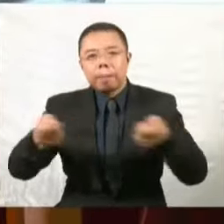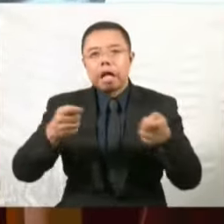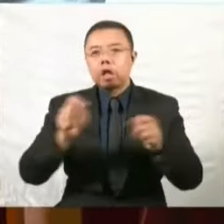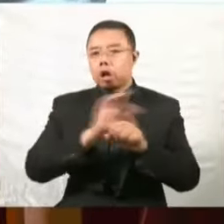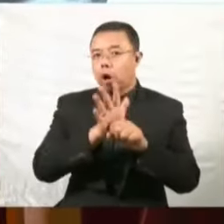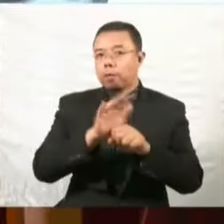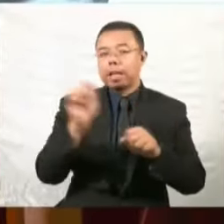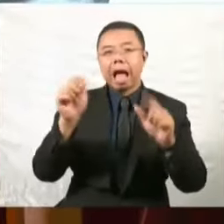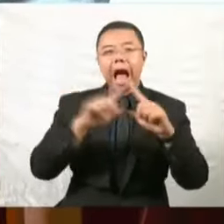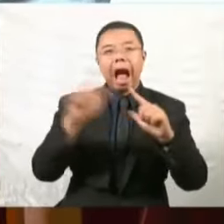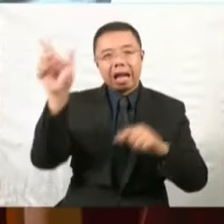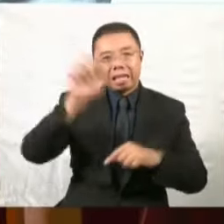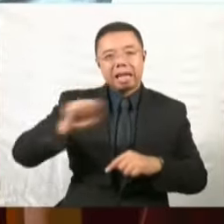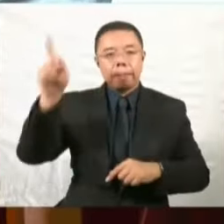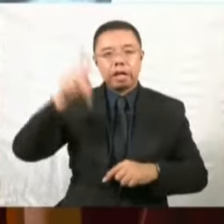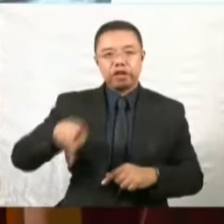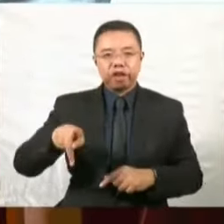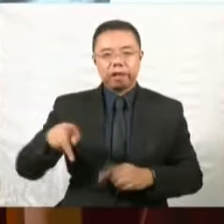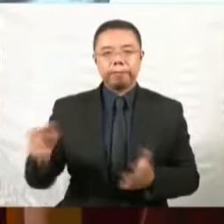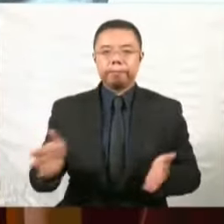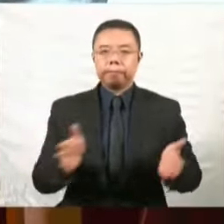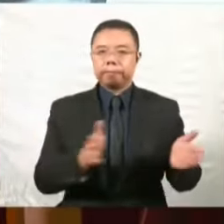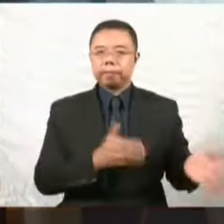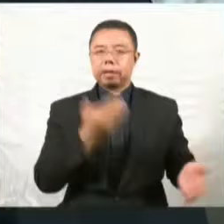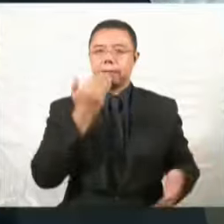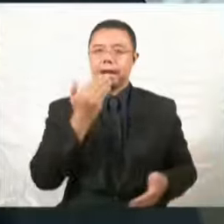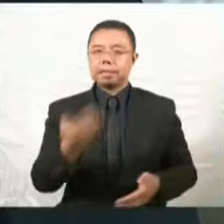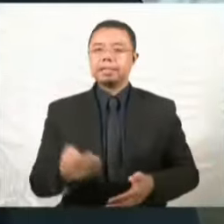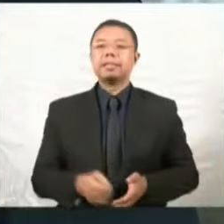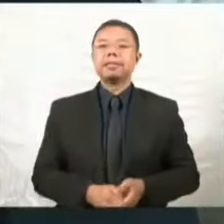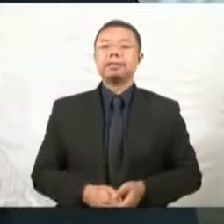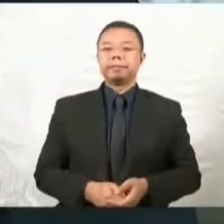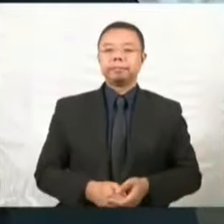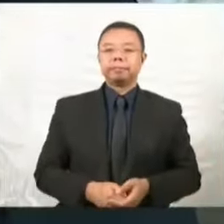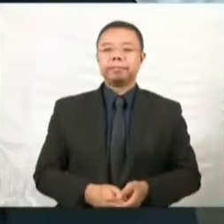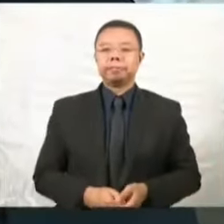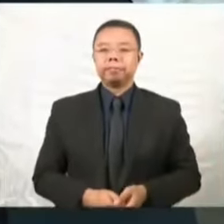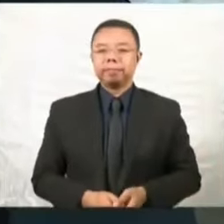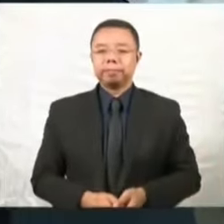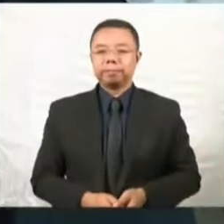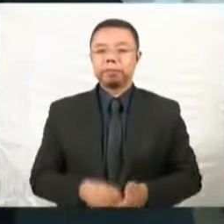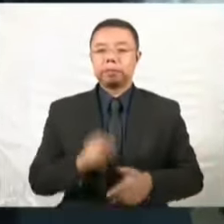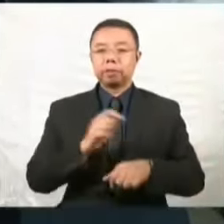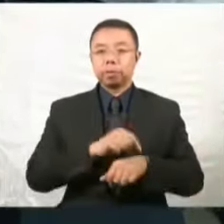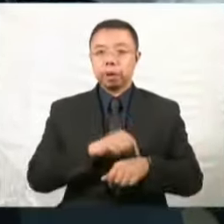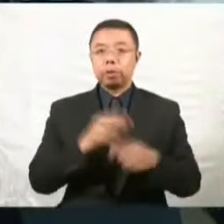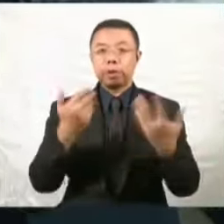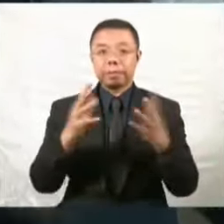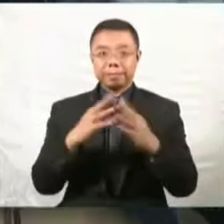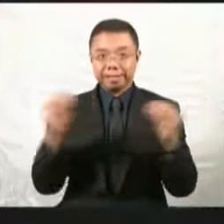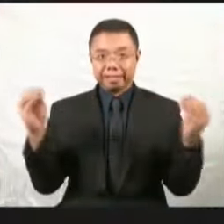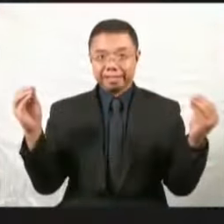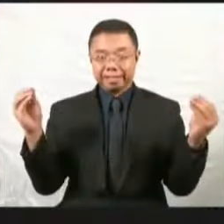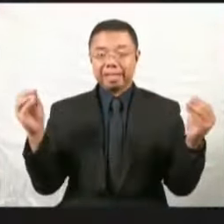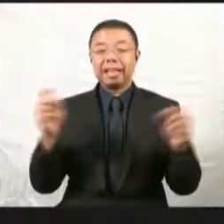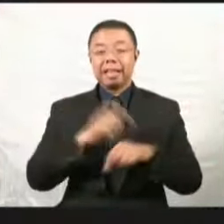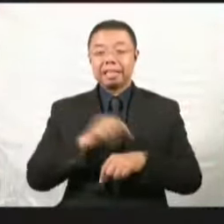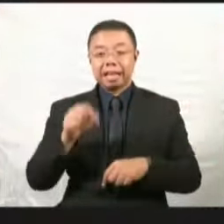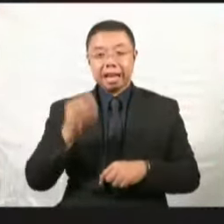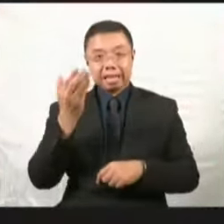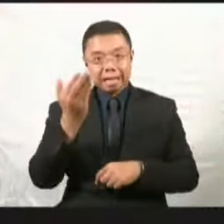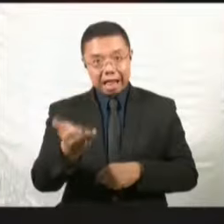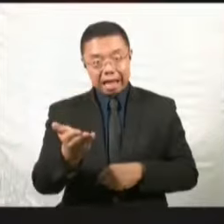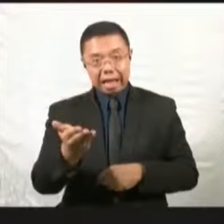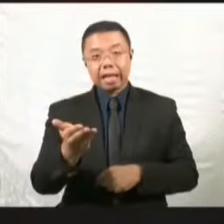covid di Asia Pasifik Terima kasih baik Cukup waktunya habis sekarang kami